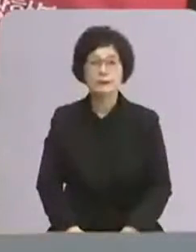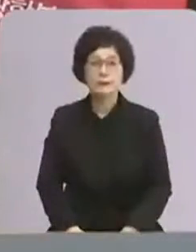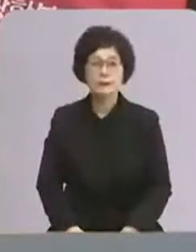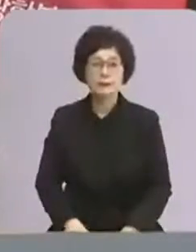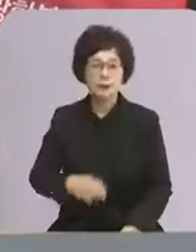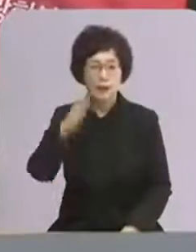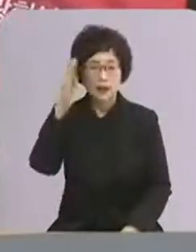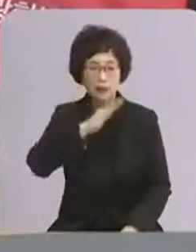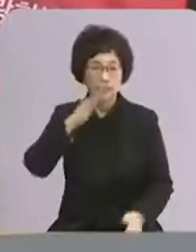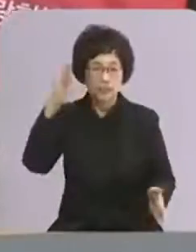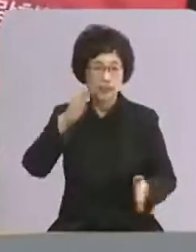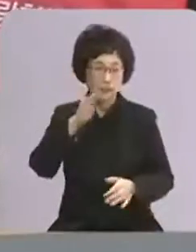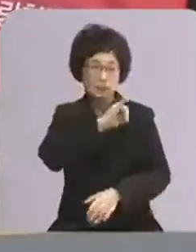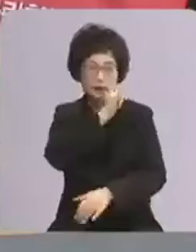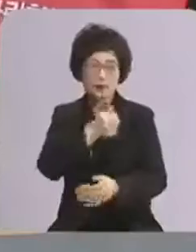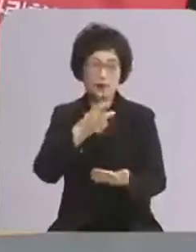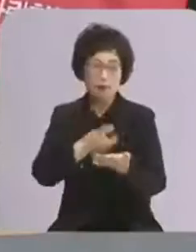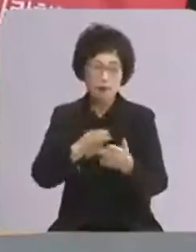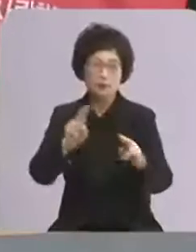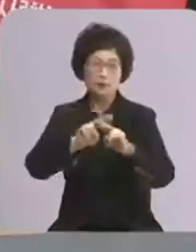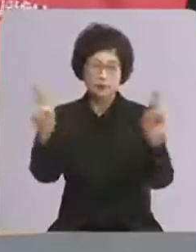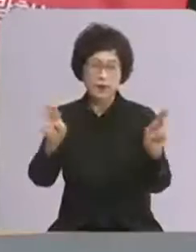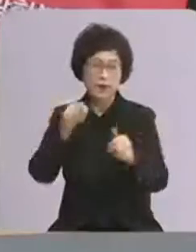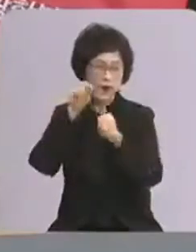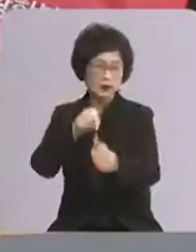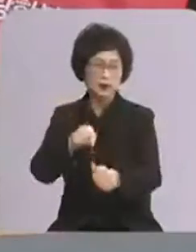per te 아아